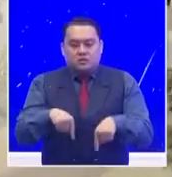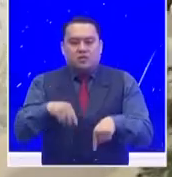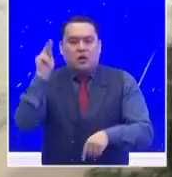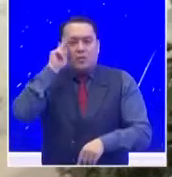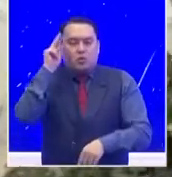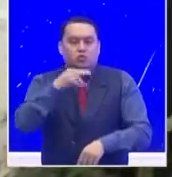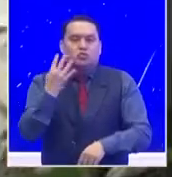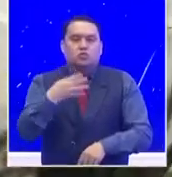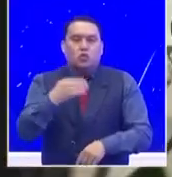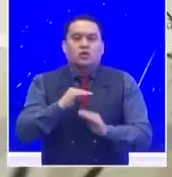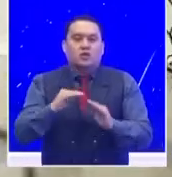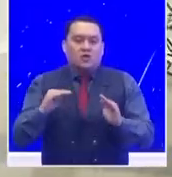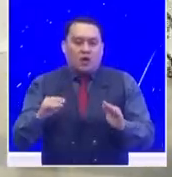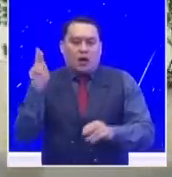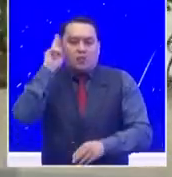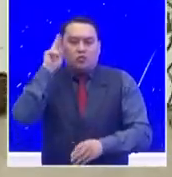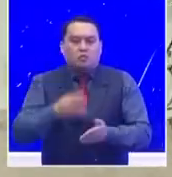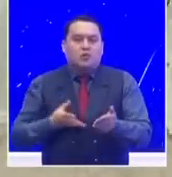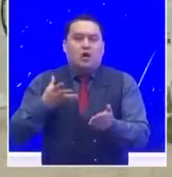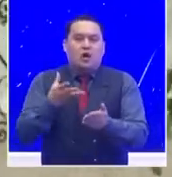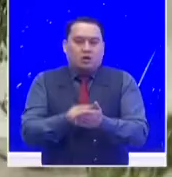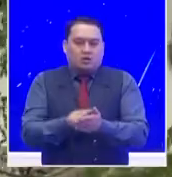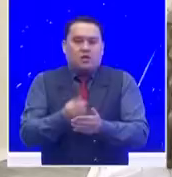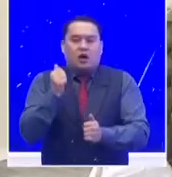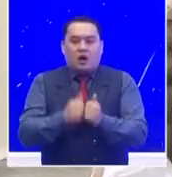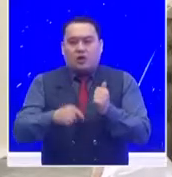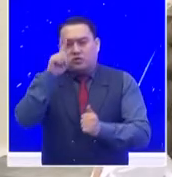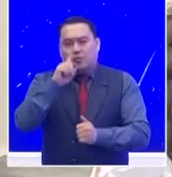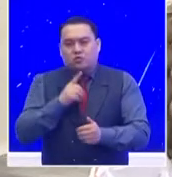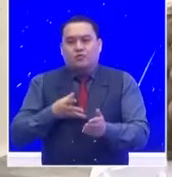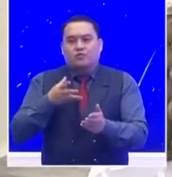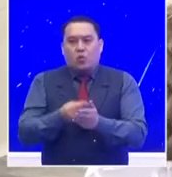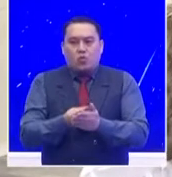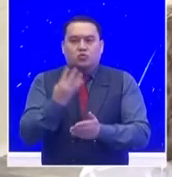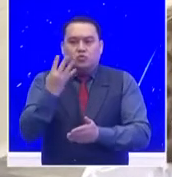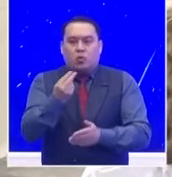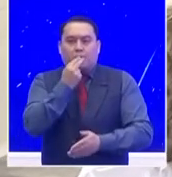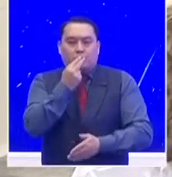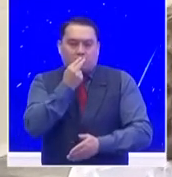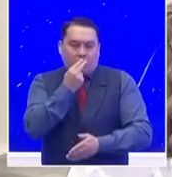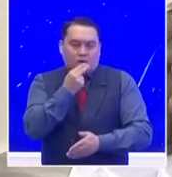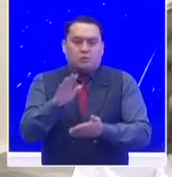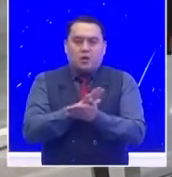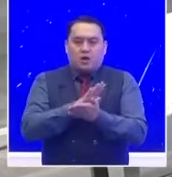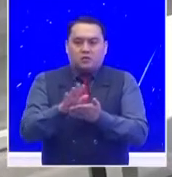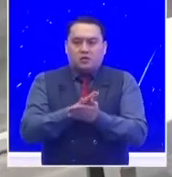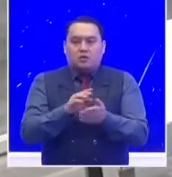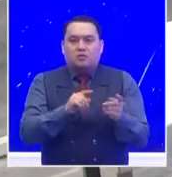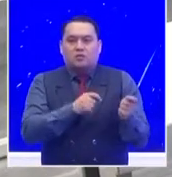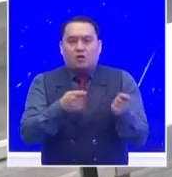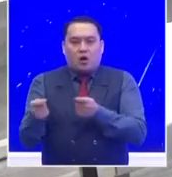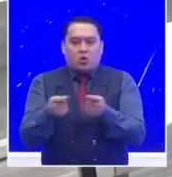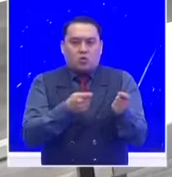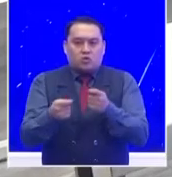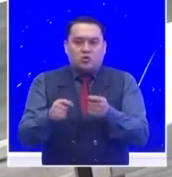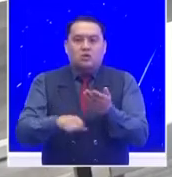чуть более 40 учеников. Обучение платное, но в ежемесячный взнос входит четырехразовое питание, бесплатная развозка и,